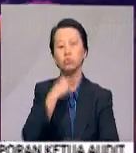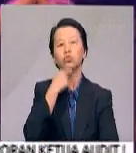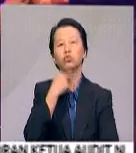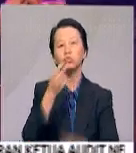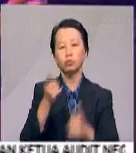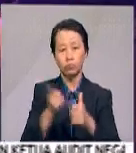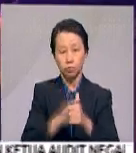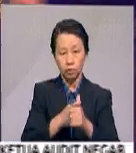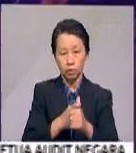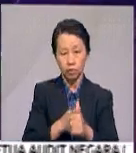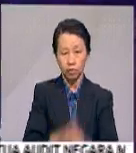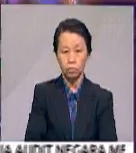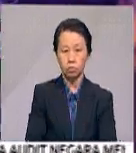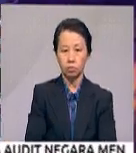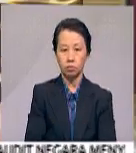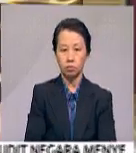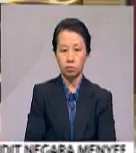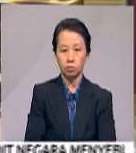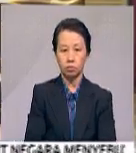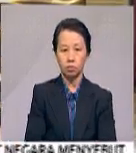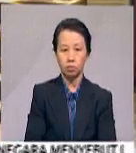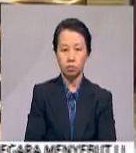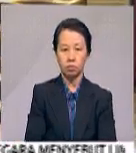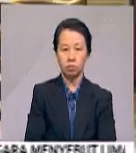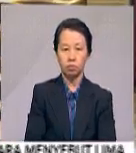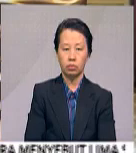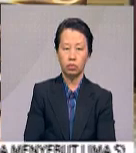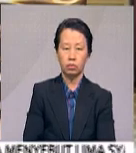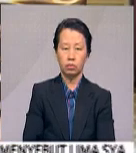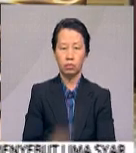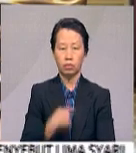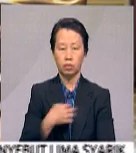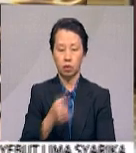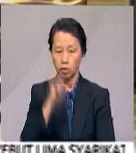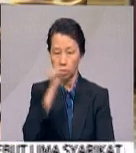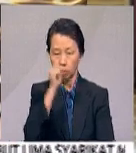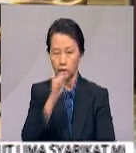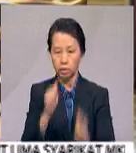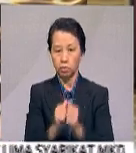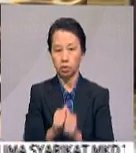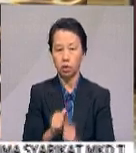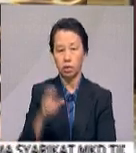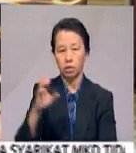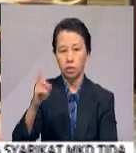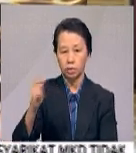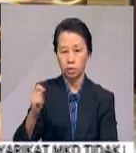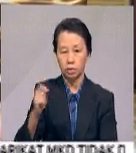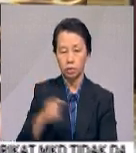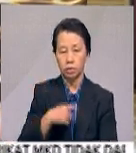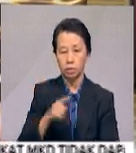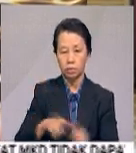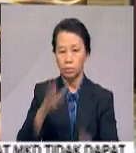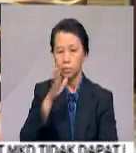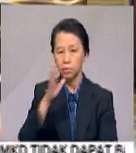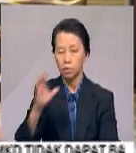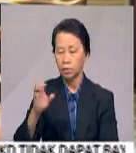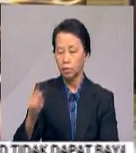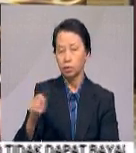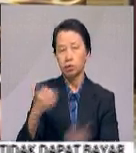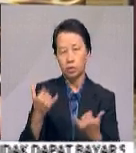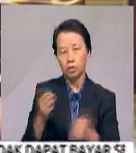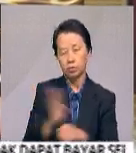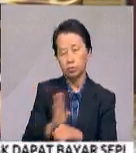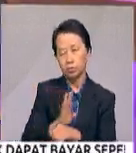terlebih dahulu. Ni mana buat duet lagu dengan Maiti. Tapi Maiti kan busy